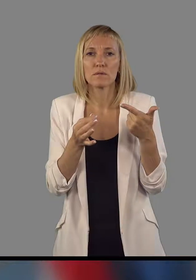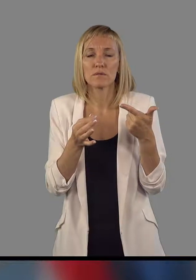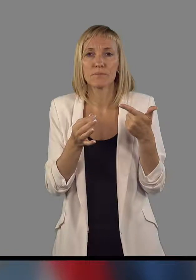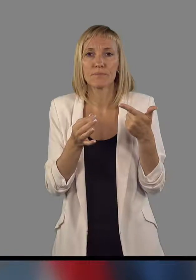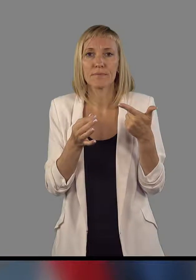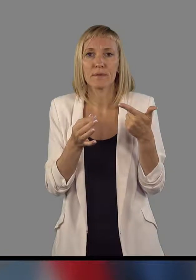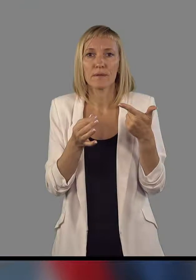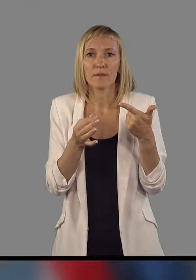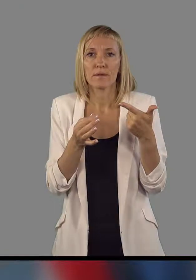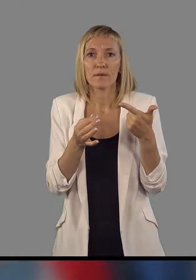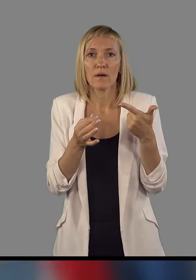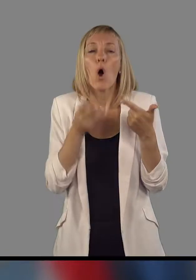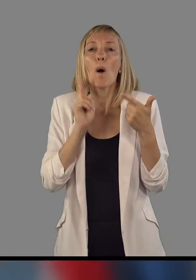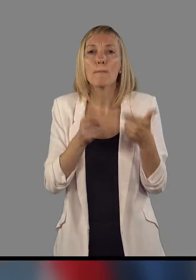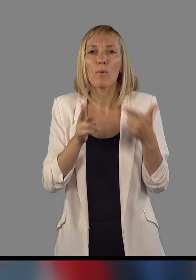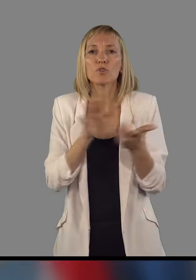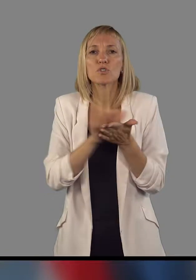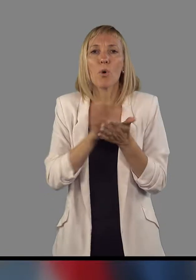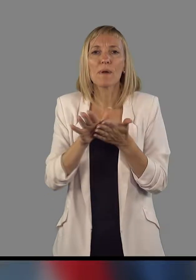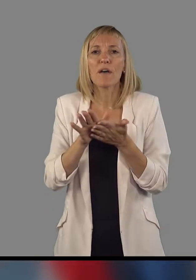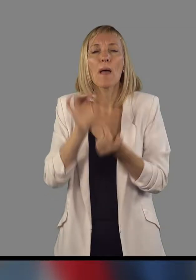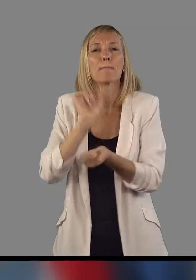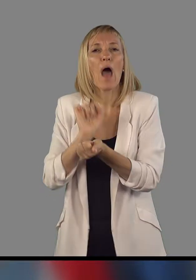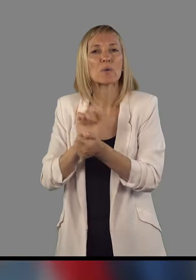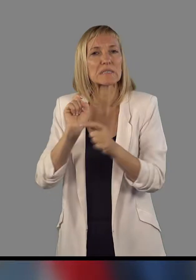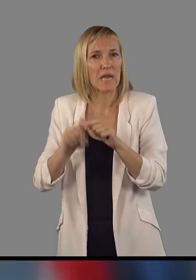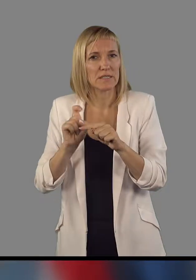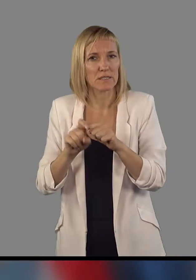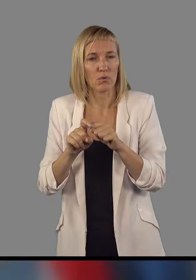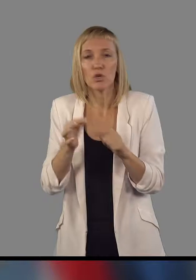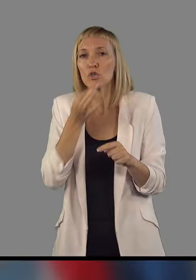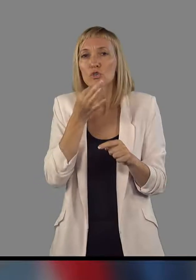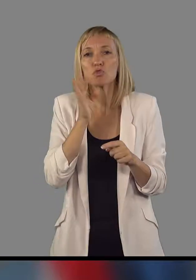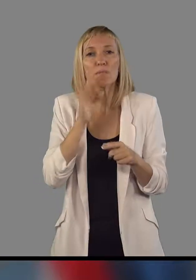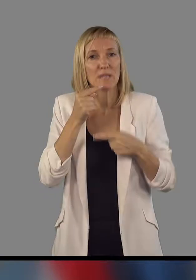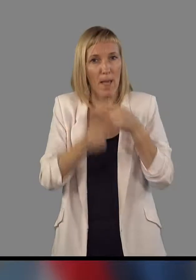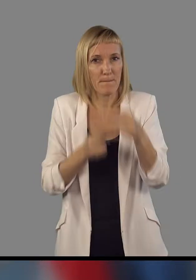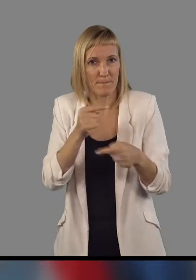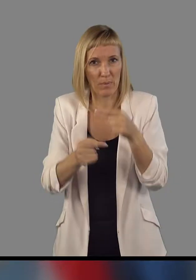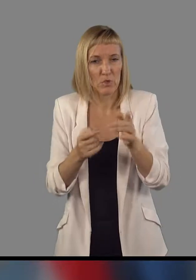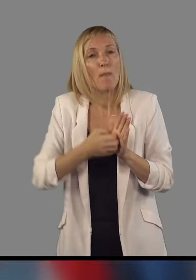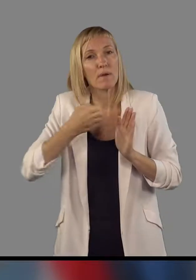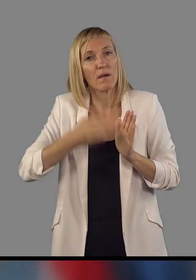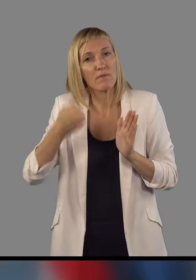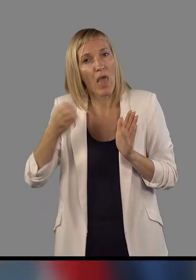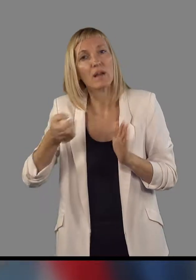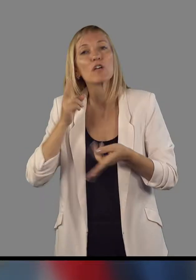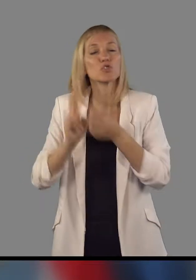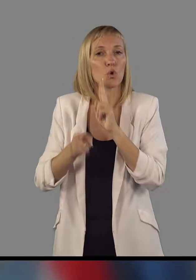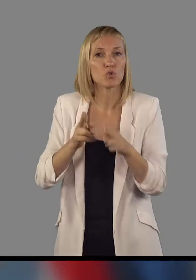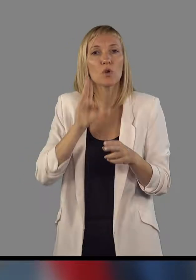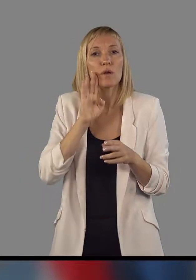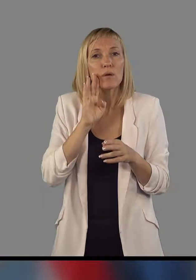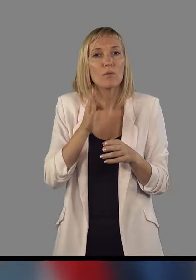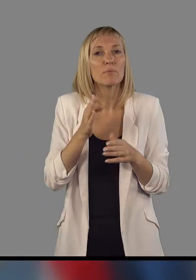vprašanje, ki bi imela, je glede tega zdaj možnosti uporabe pravnih sredstev. Če bi se te postopki zelo vlekli